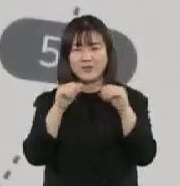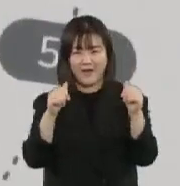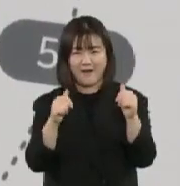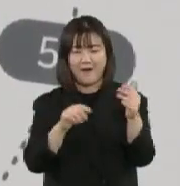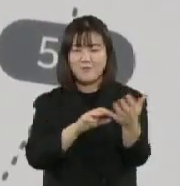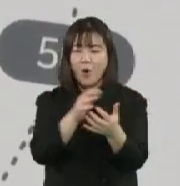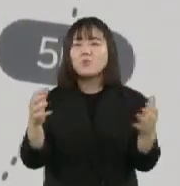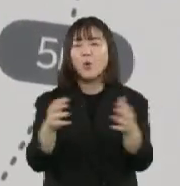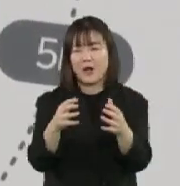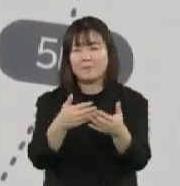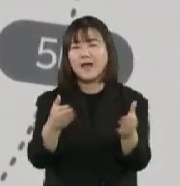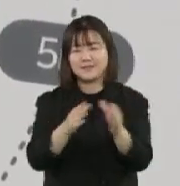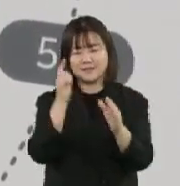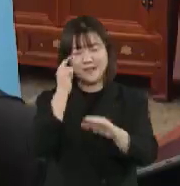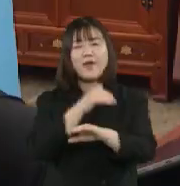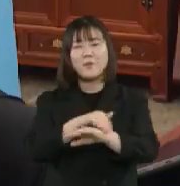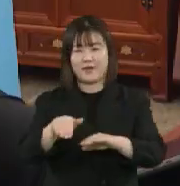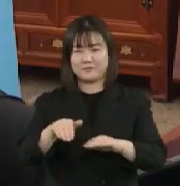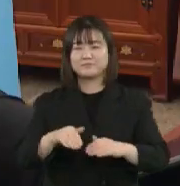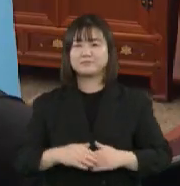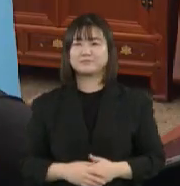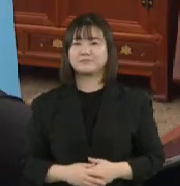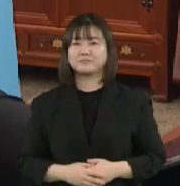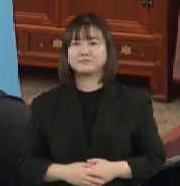혼재하는 복합단지로 조성될 예정입니다